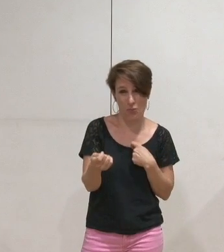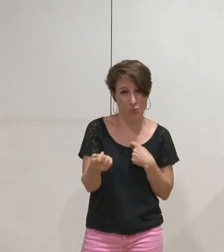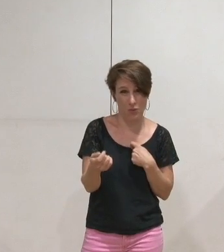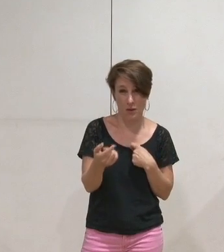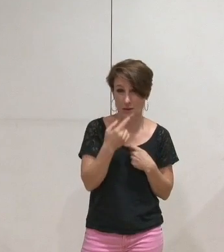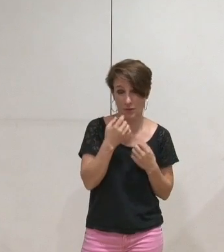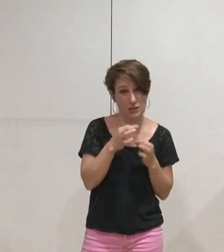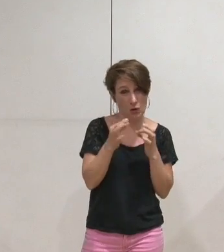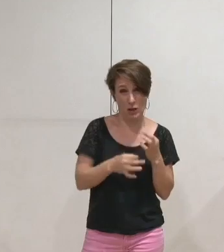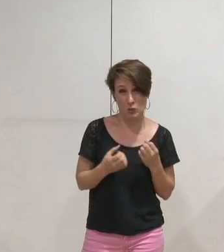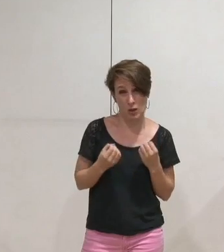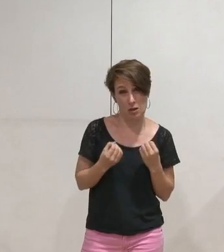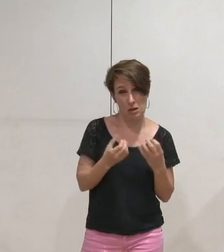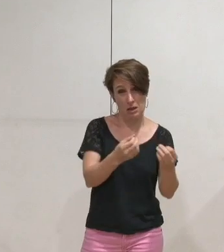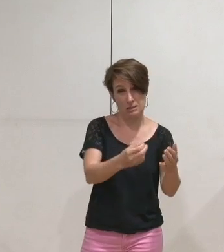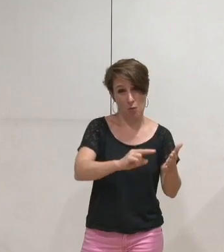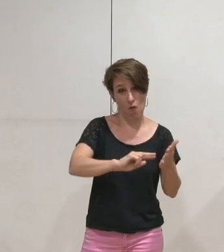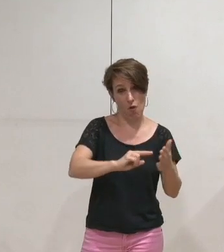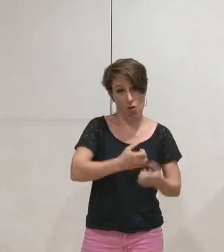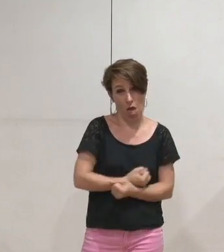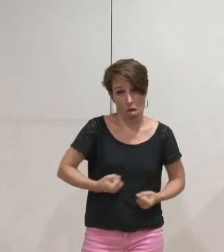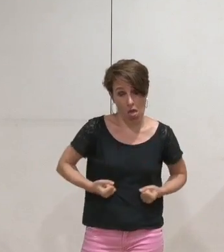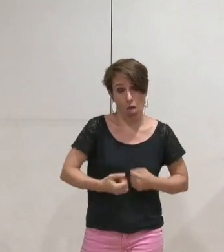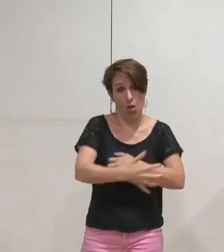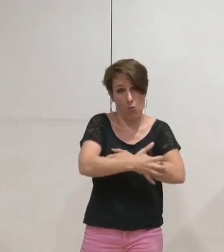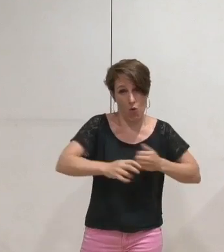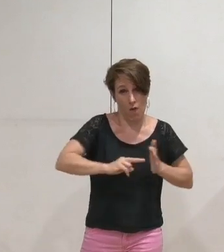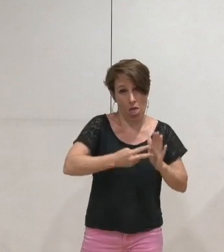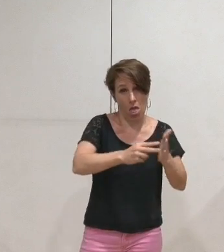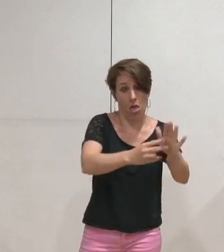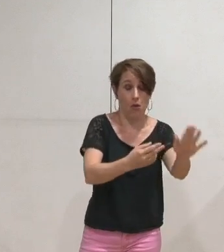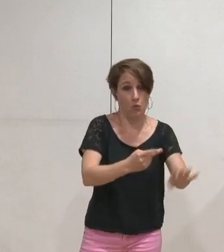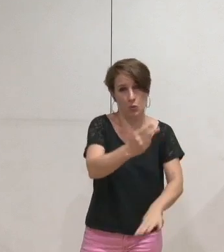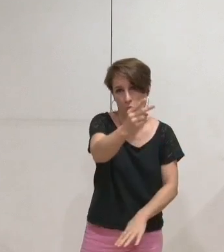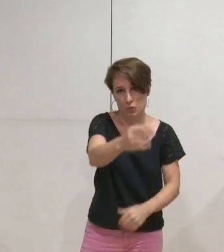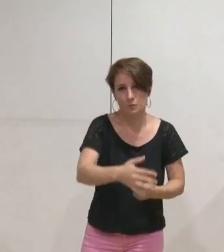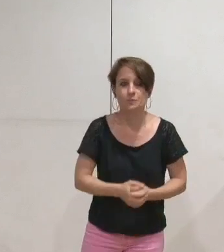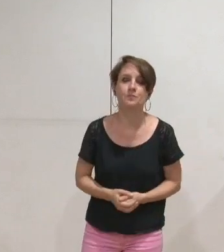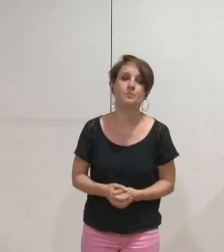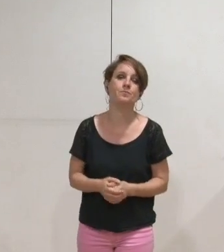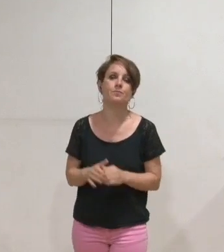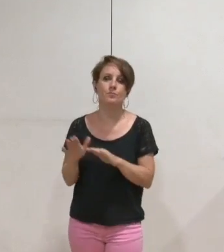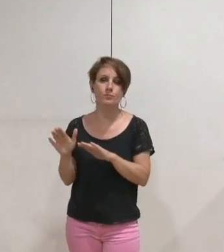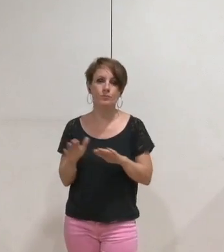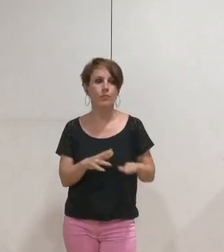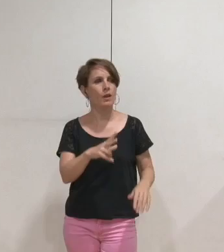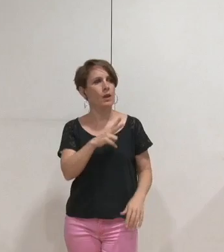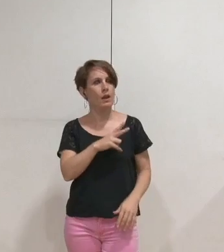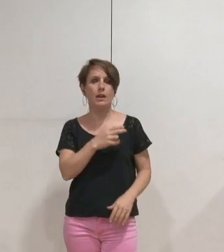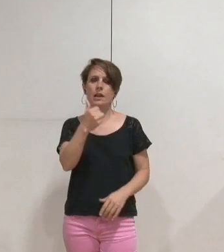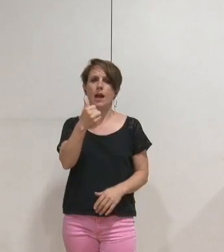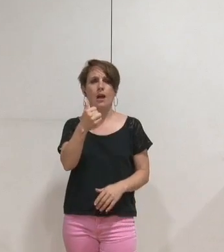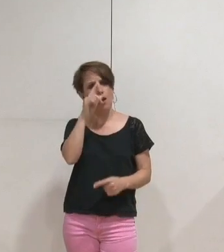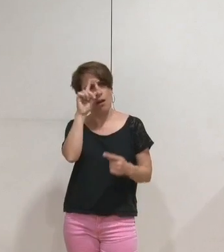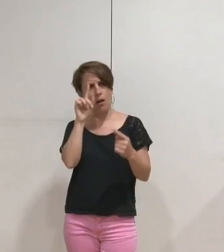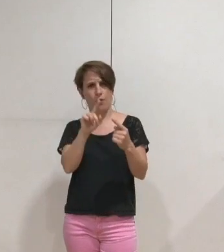dénoncez par ailleurs il y a un domaine dans lequel on pourrait avoir